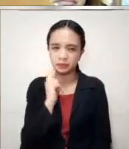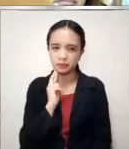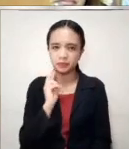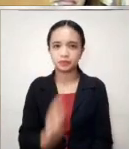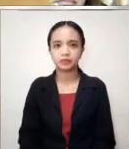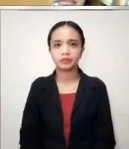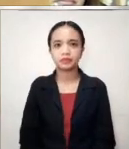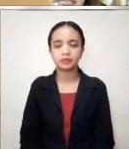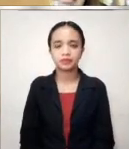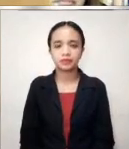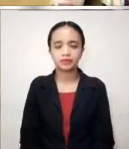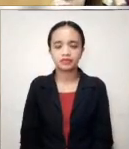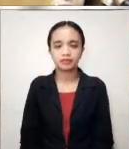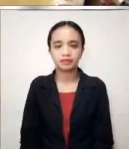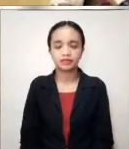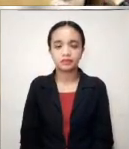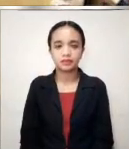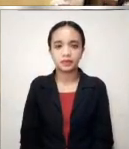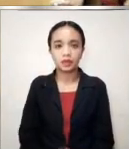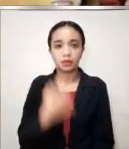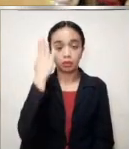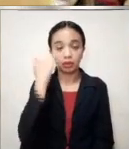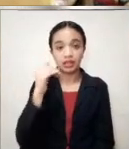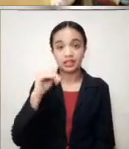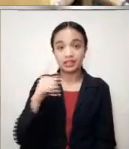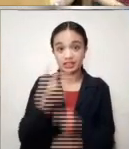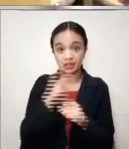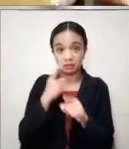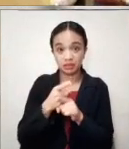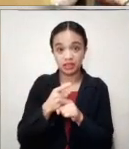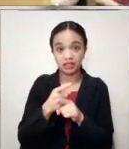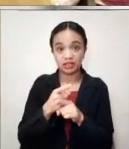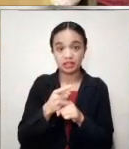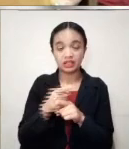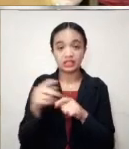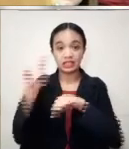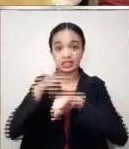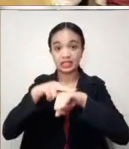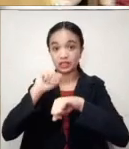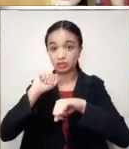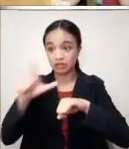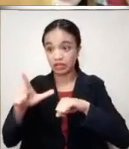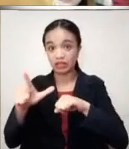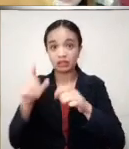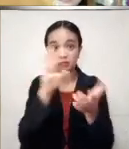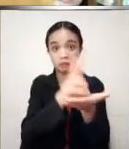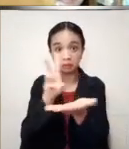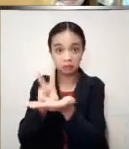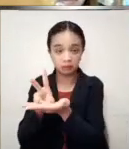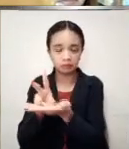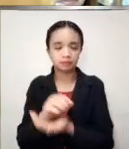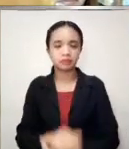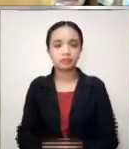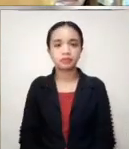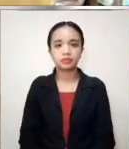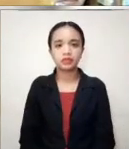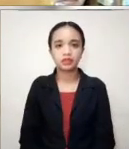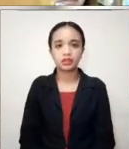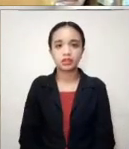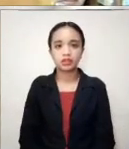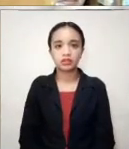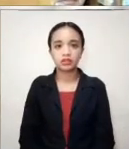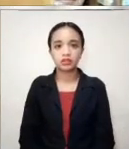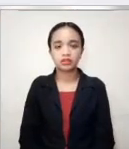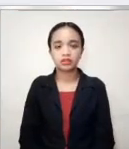yung mga resort, di ba, mga sarado. And so yung bentahan bumama